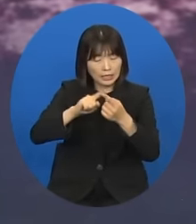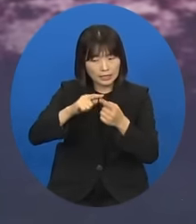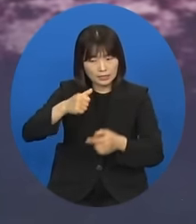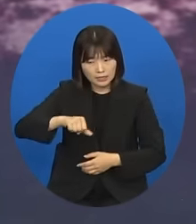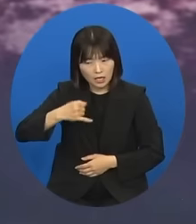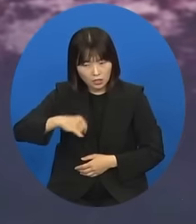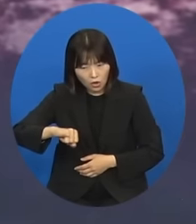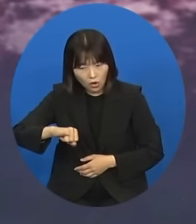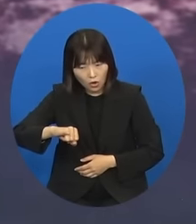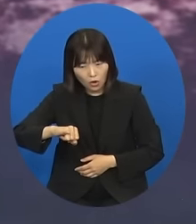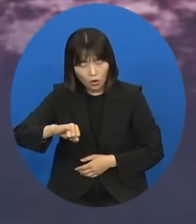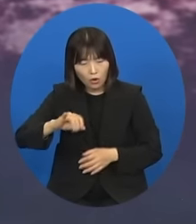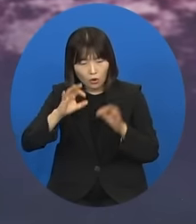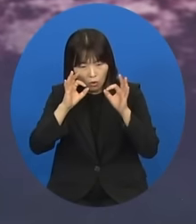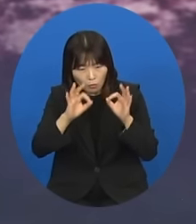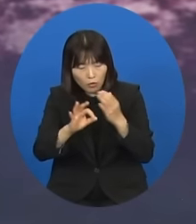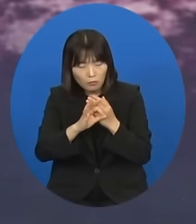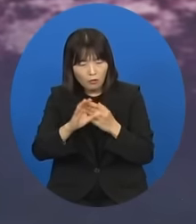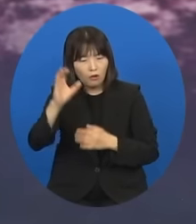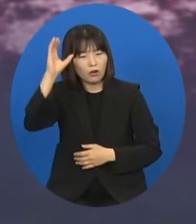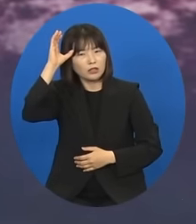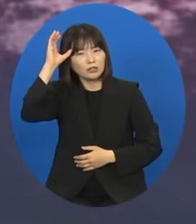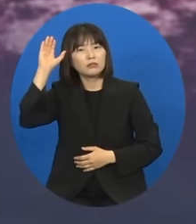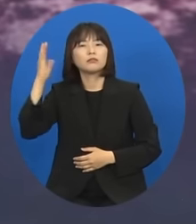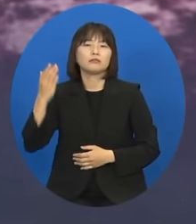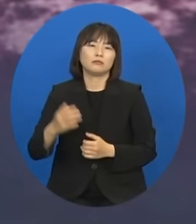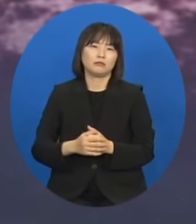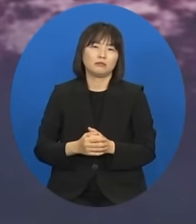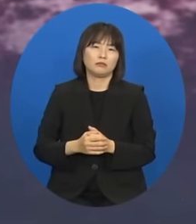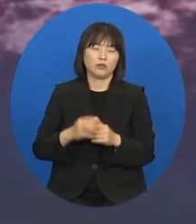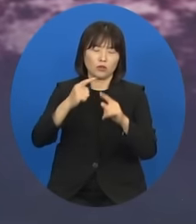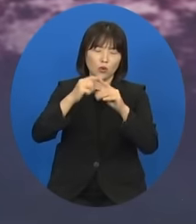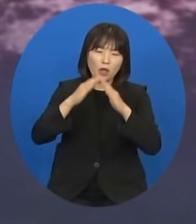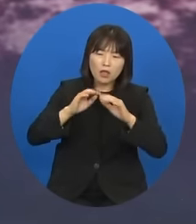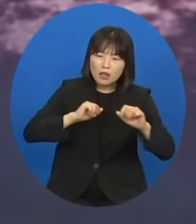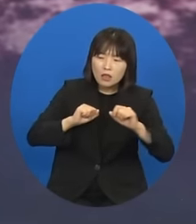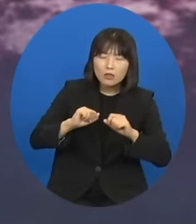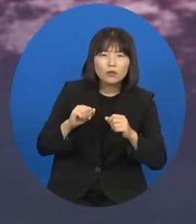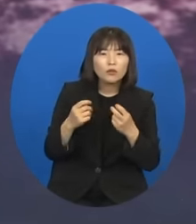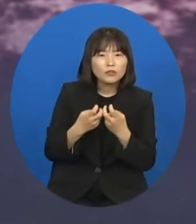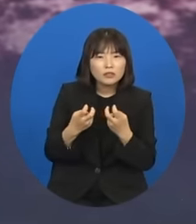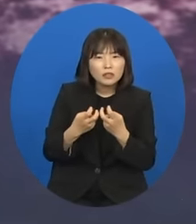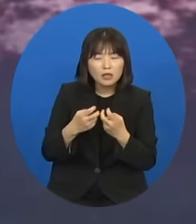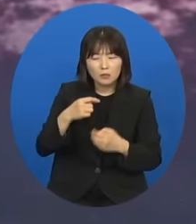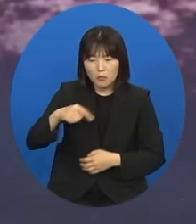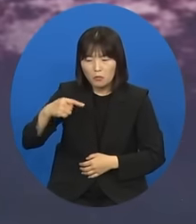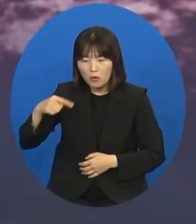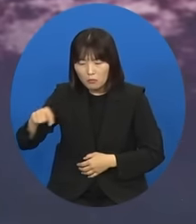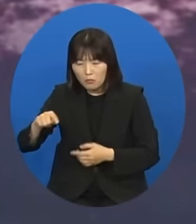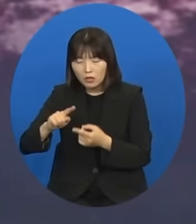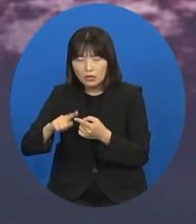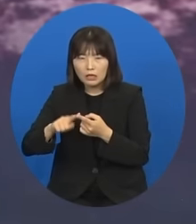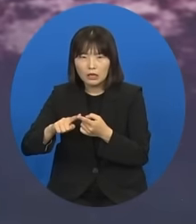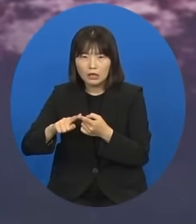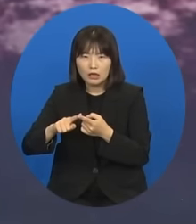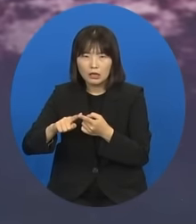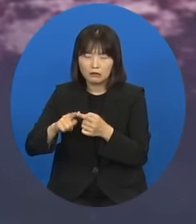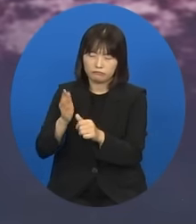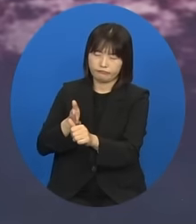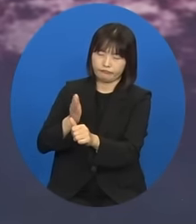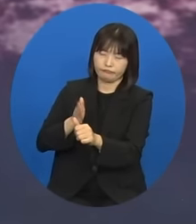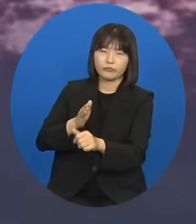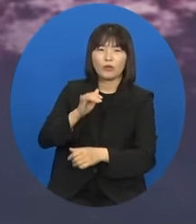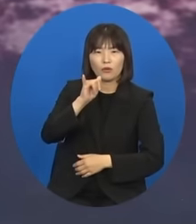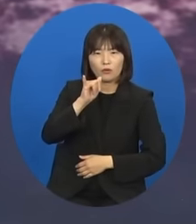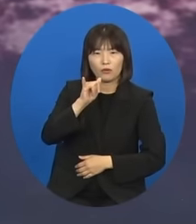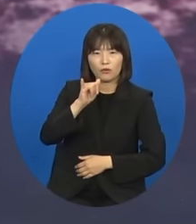기대치가 또한 있어요 교회에서 어떻게 어떻게 행동해야 된다라고 하는 것이 있다 보니까 그렇게 계속 요구를 하게 되죠 그